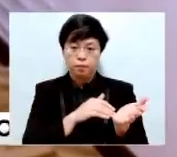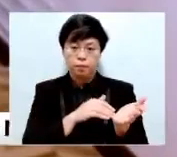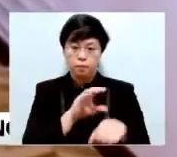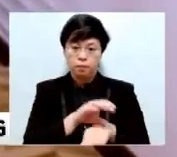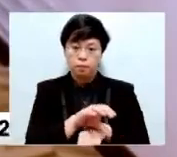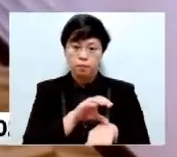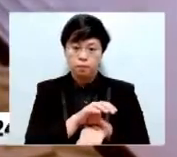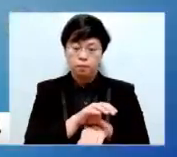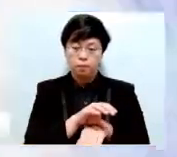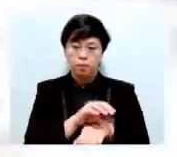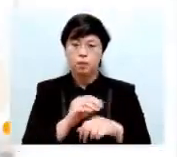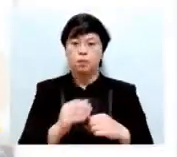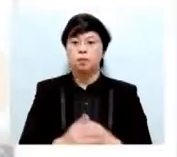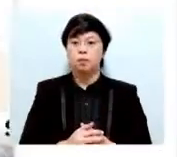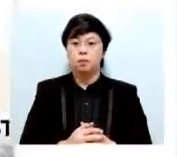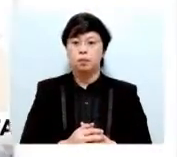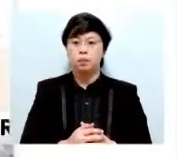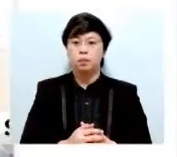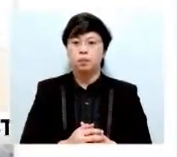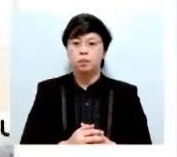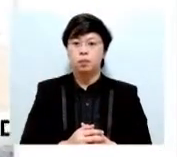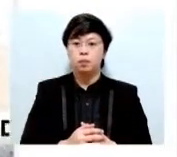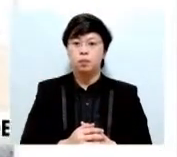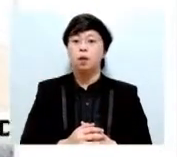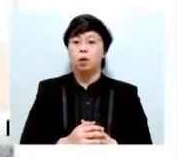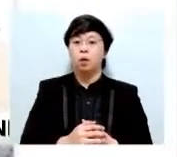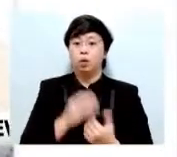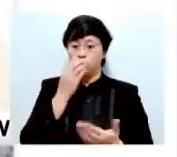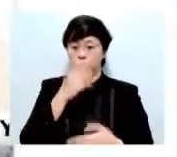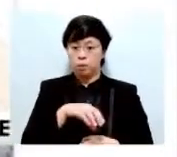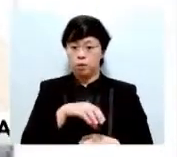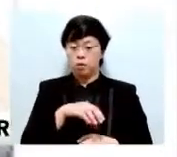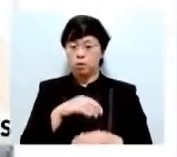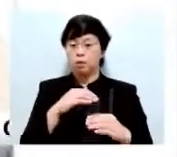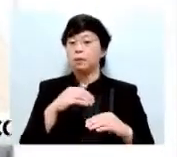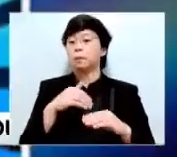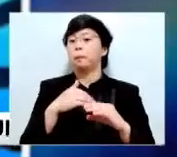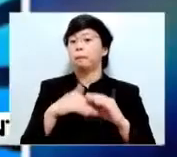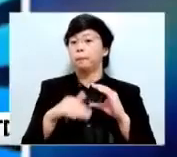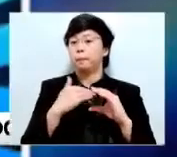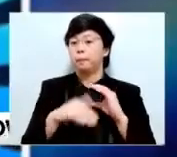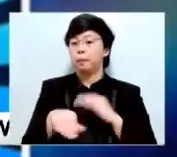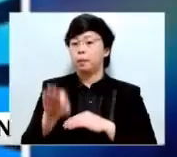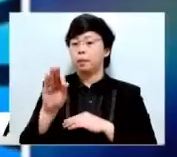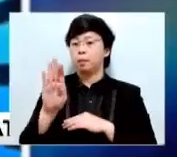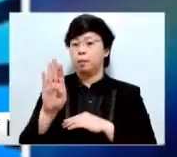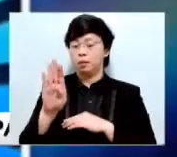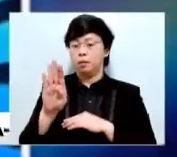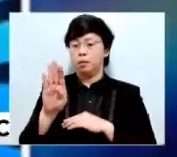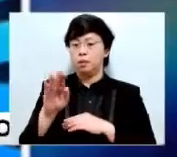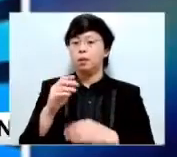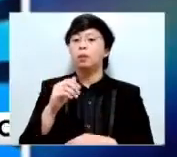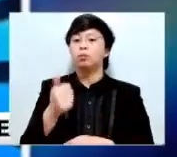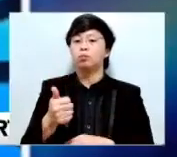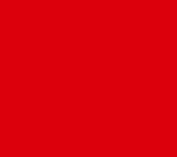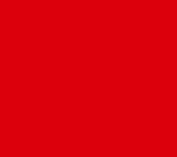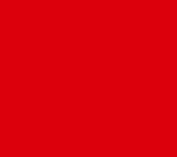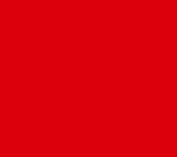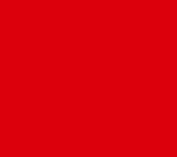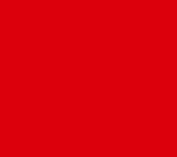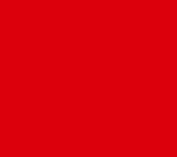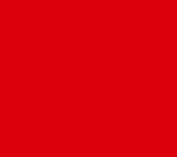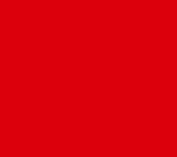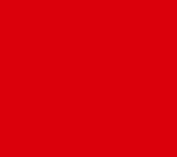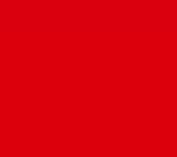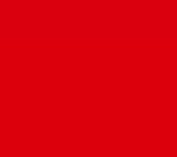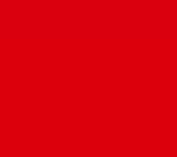pang mag-ask Doc Dex dyan, mag-comment o mag-message lamang po sa aking Facebook page o sa official page ng Good Morning Kapatid.